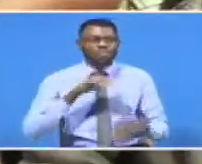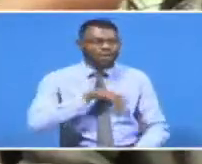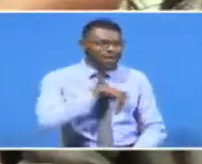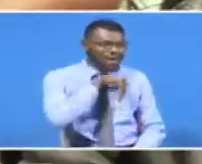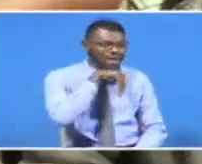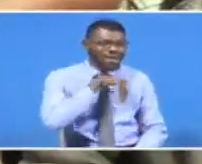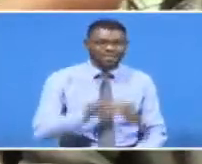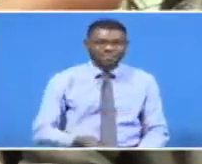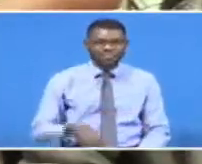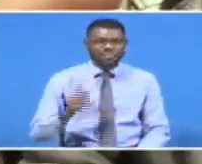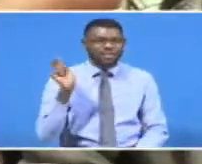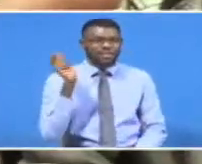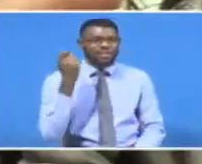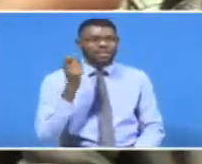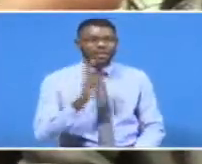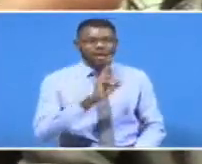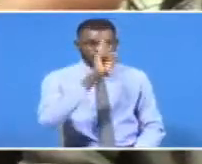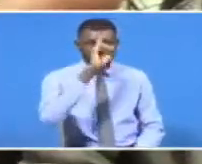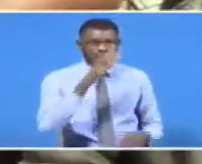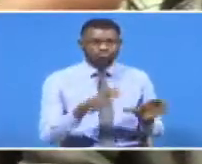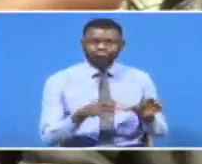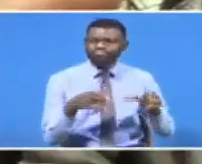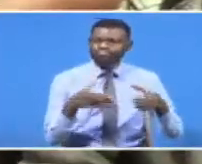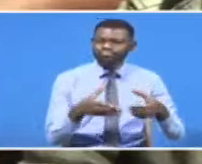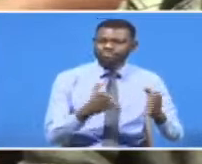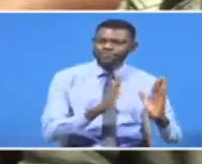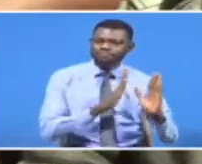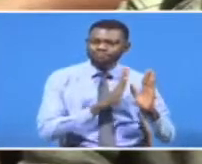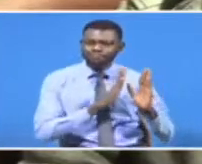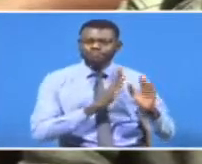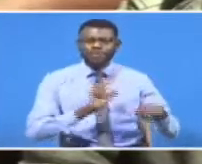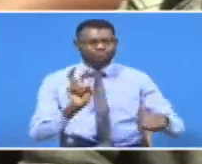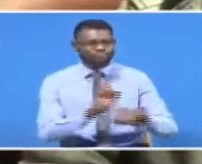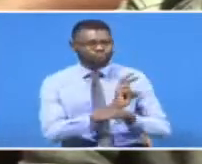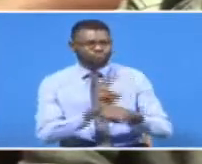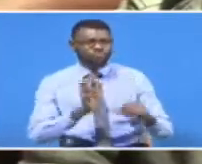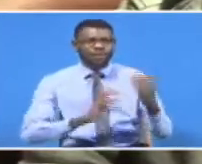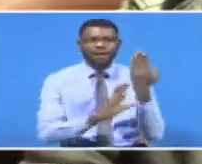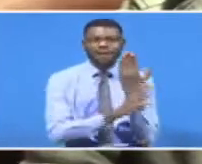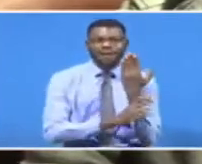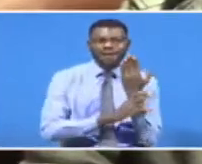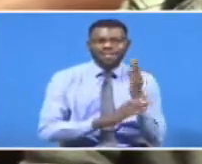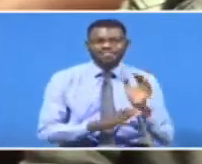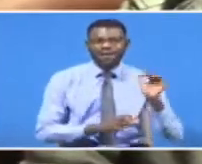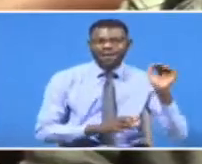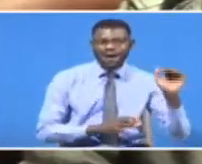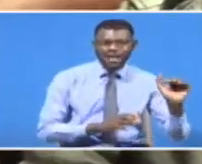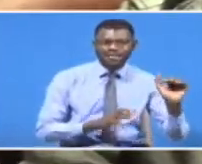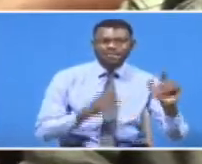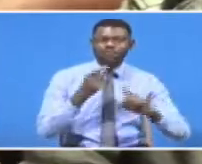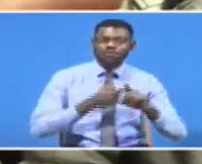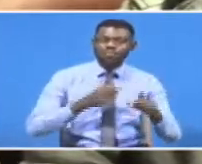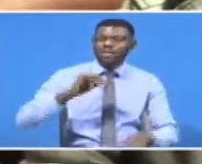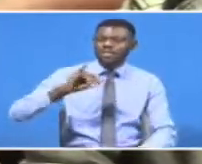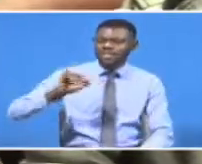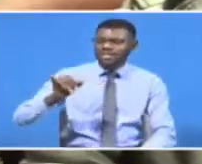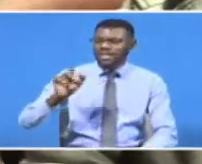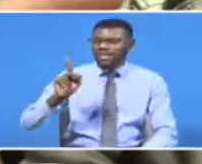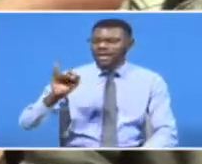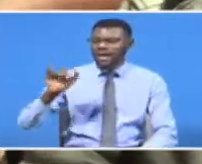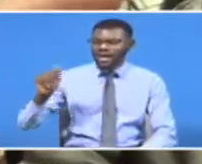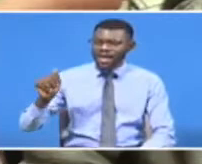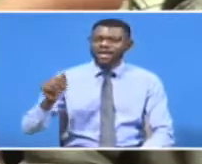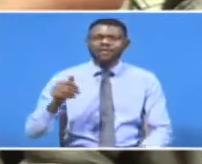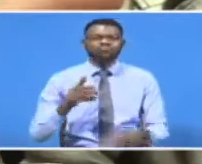police, we are partners still in managing the security situation of our country. We ask you to provide for us security from JKIA to